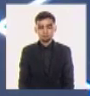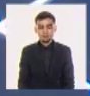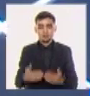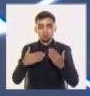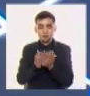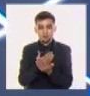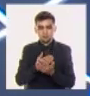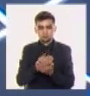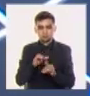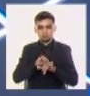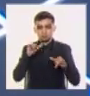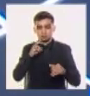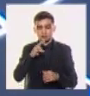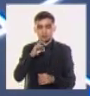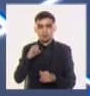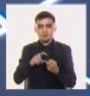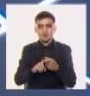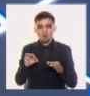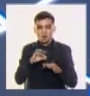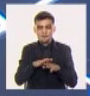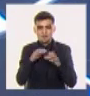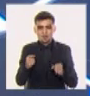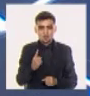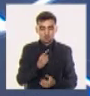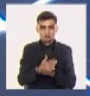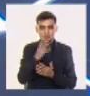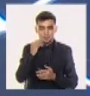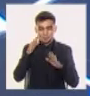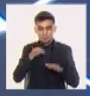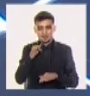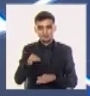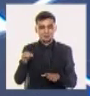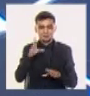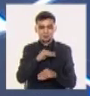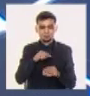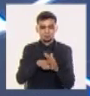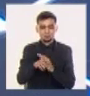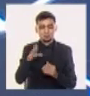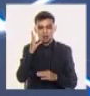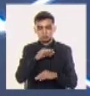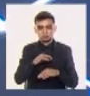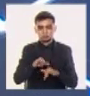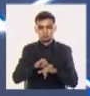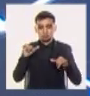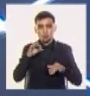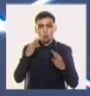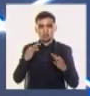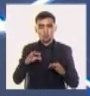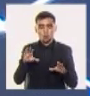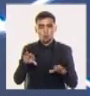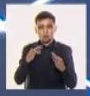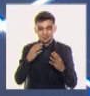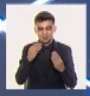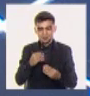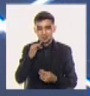Новый рост числа зараженных коронавирусом ожидают власти Алматы. По их данным, ситуация может обостриться осенью. Поэтому сейчас в городе